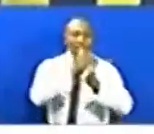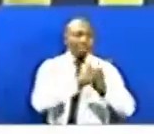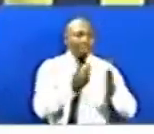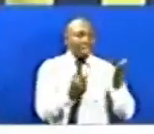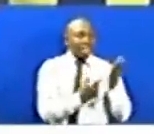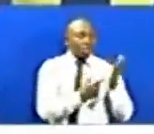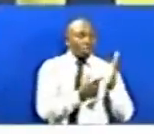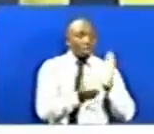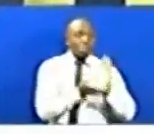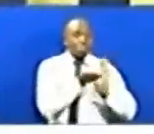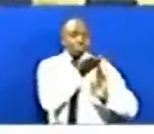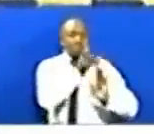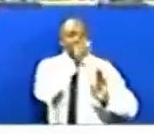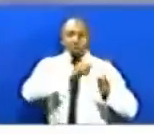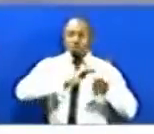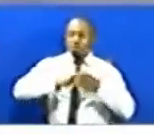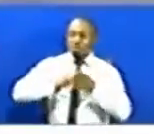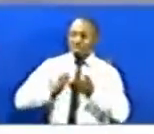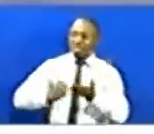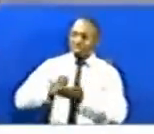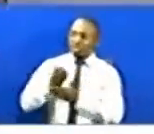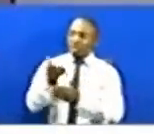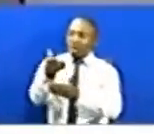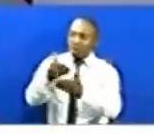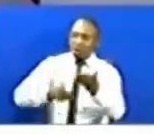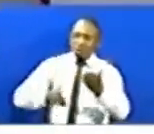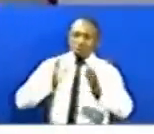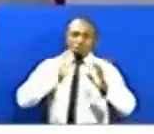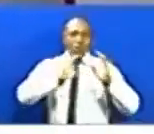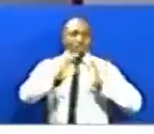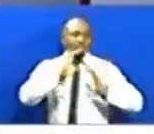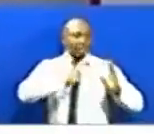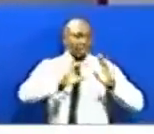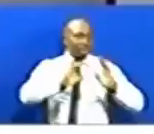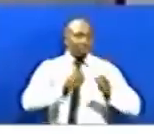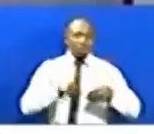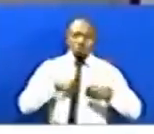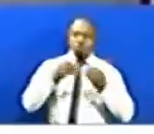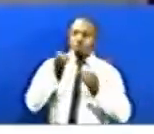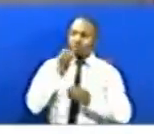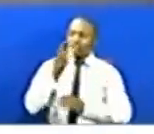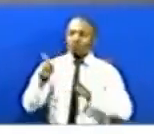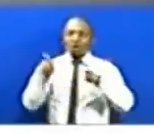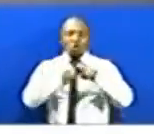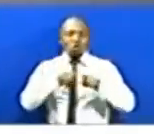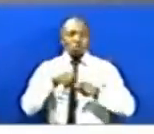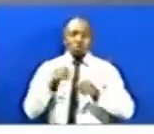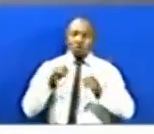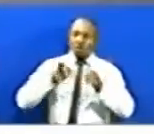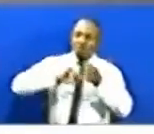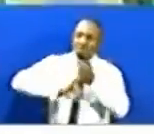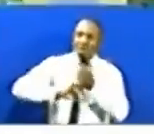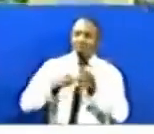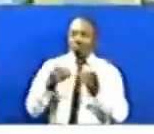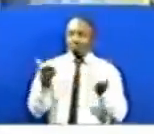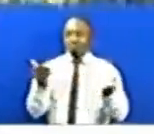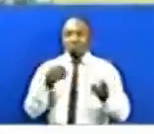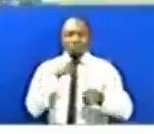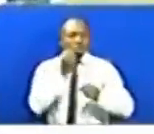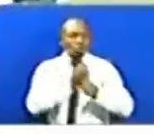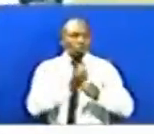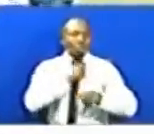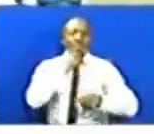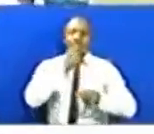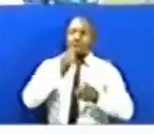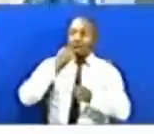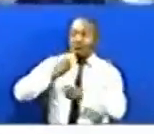kwa teknolojia, watu wengi walikuwa wanatumia njia ya barua kwa ajili ya kuwasiliana, kutoa taarifa kwa ndugu, jamaa, rafiki na